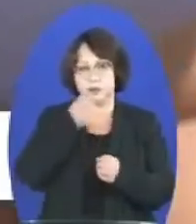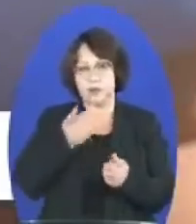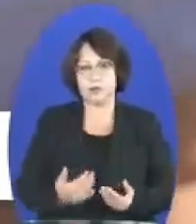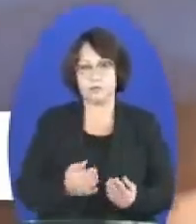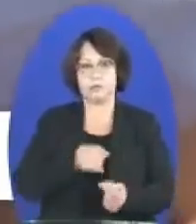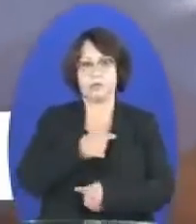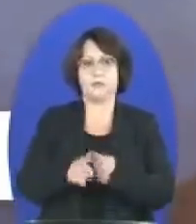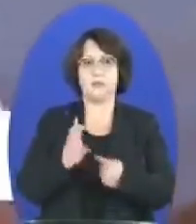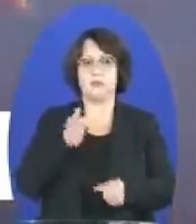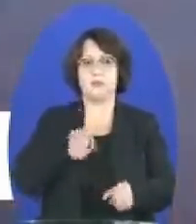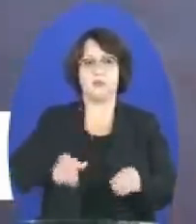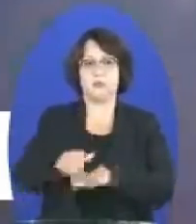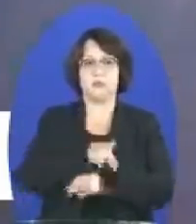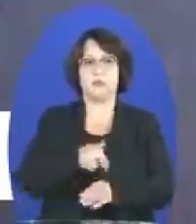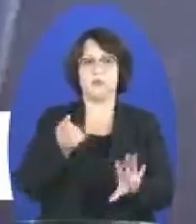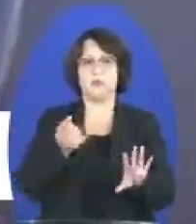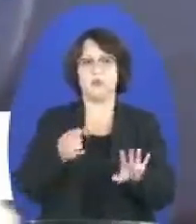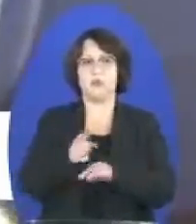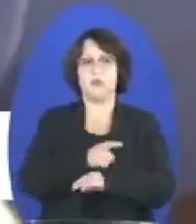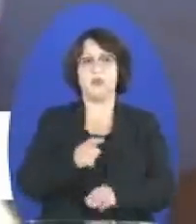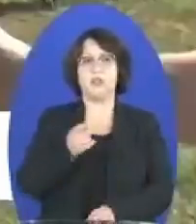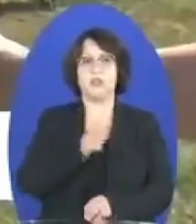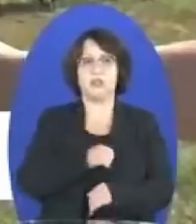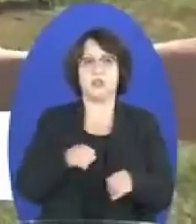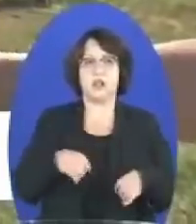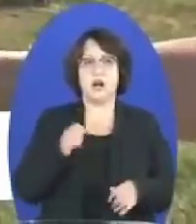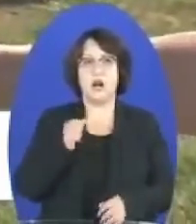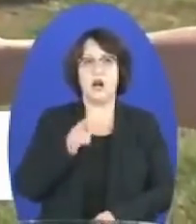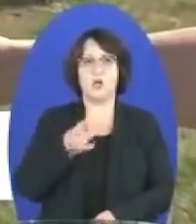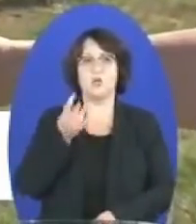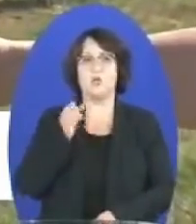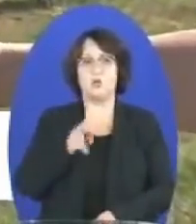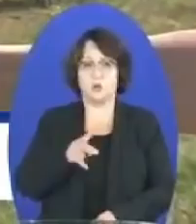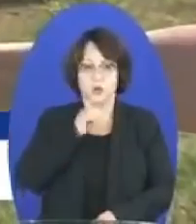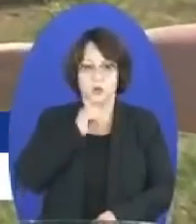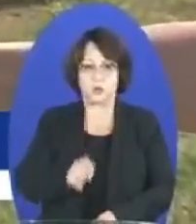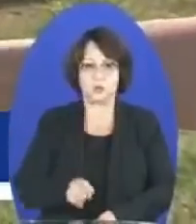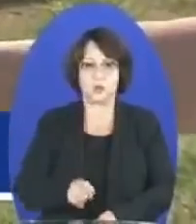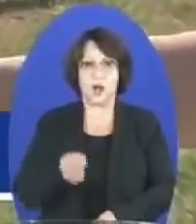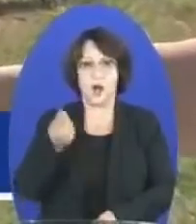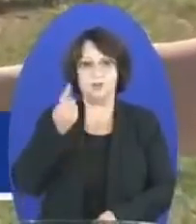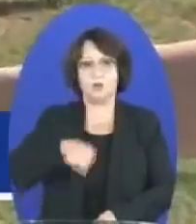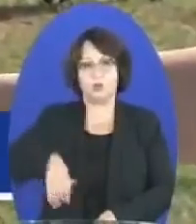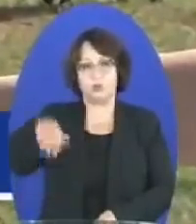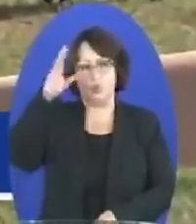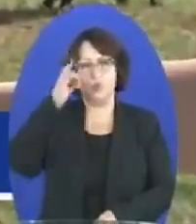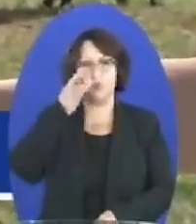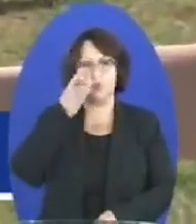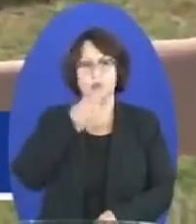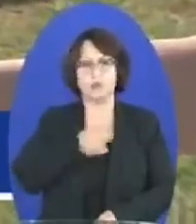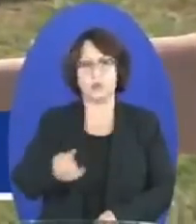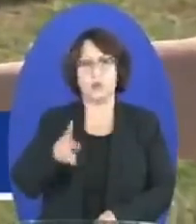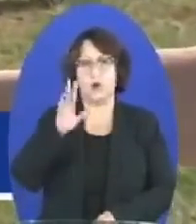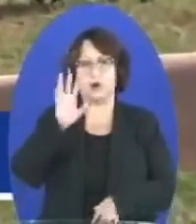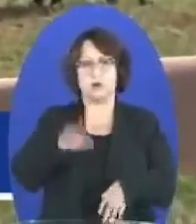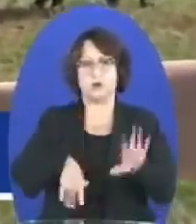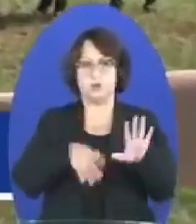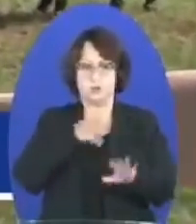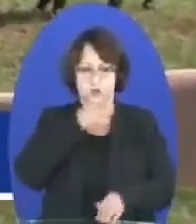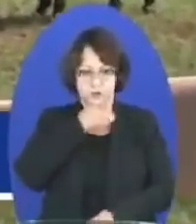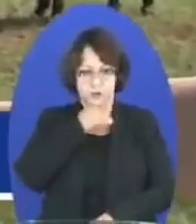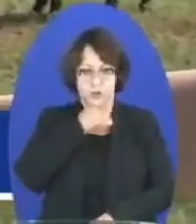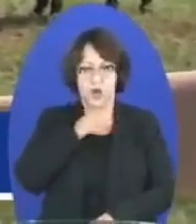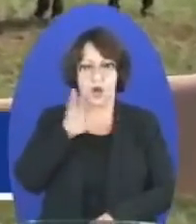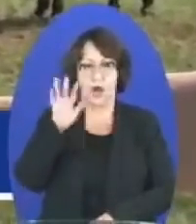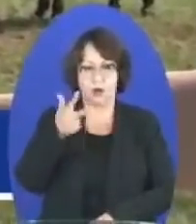6 дугаар хорооны иргэн Ариун болор хэлж байна. Манай хамгийн том эрэгтэйд болохоор 15 настай.